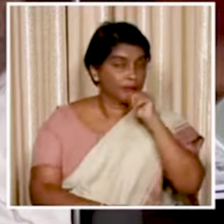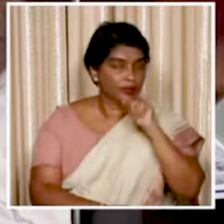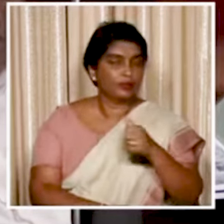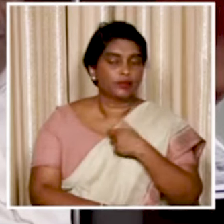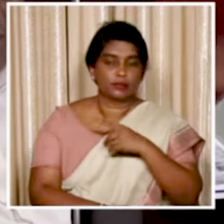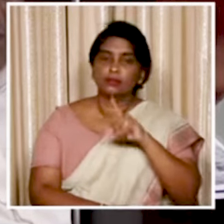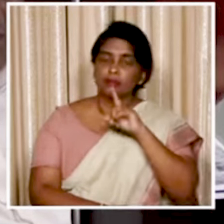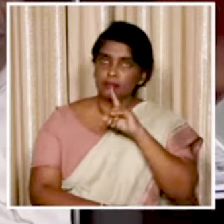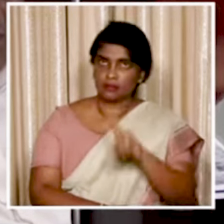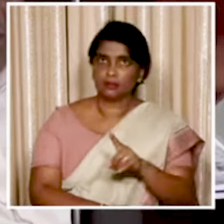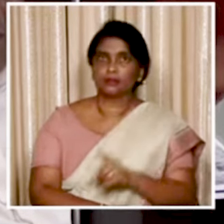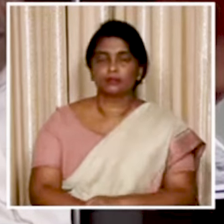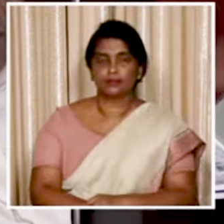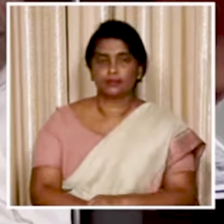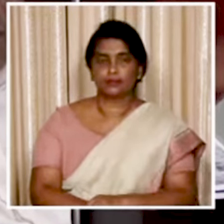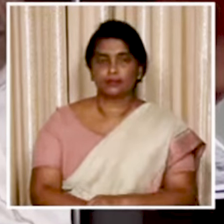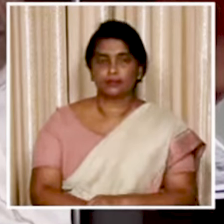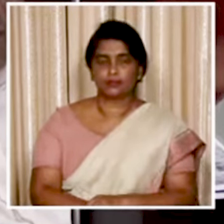කියන්න ඕන